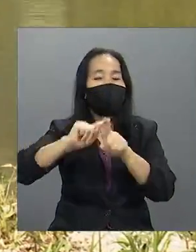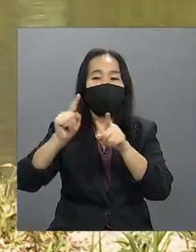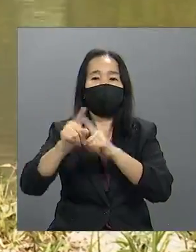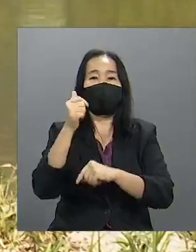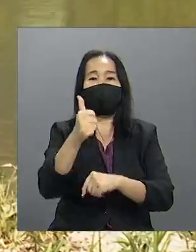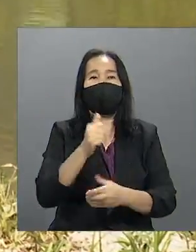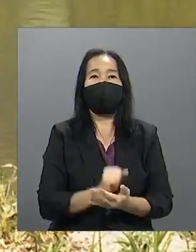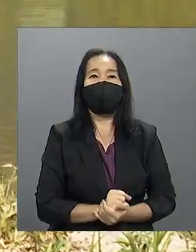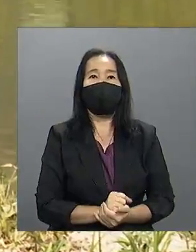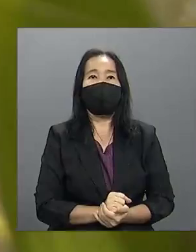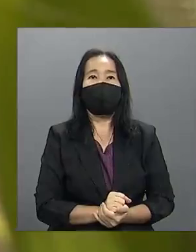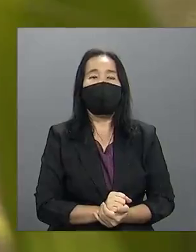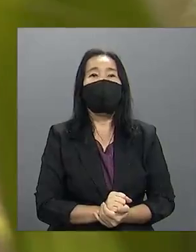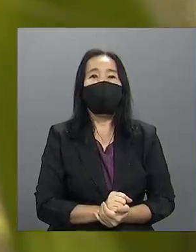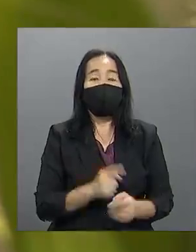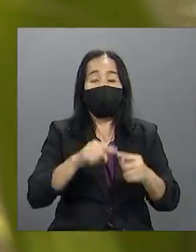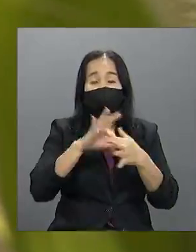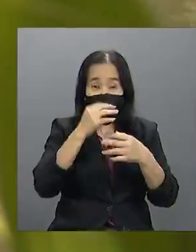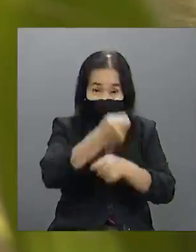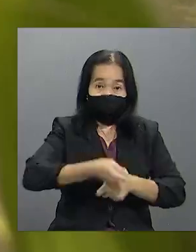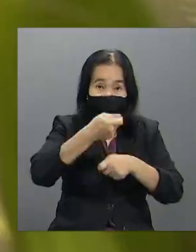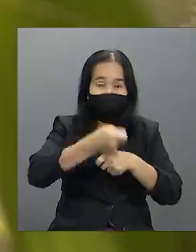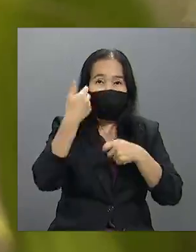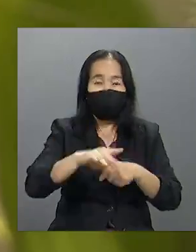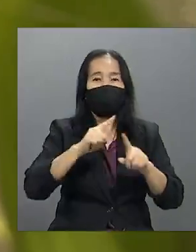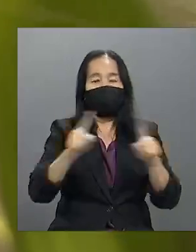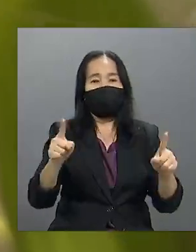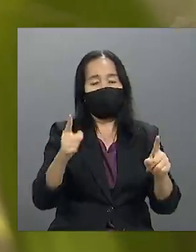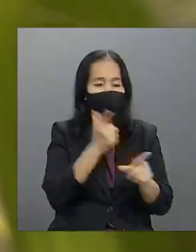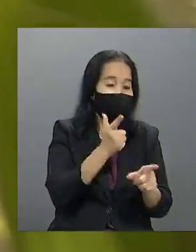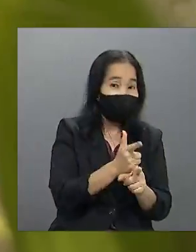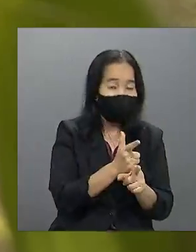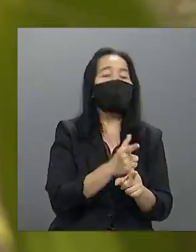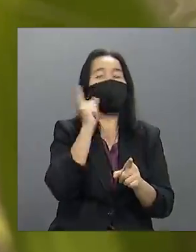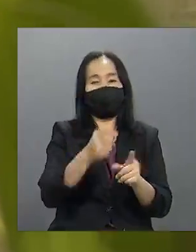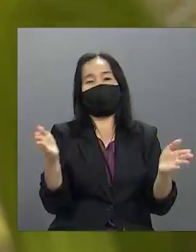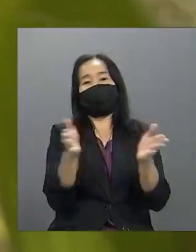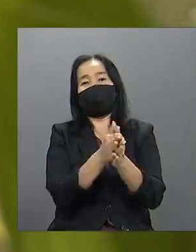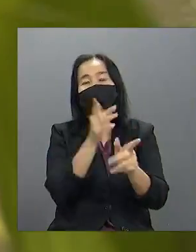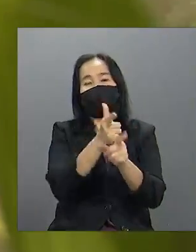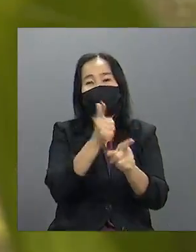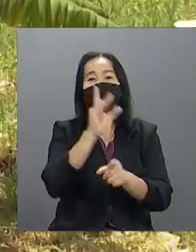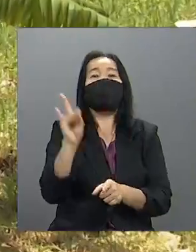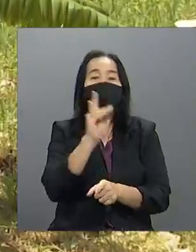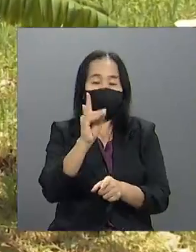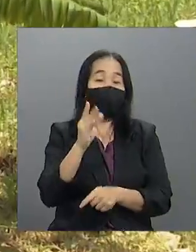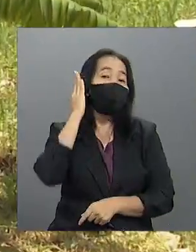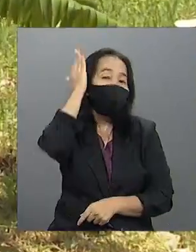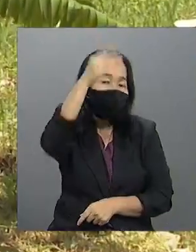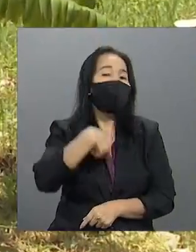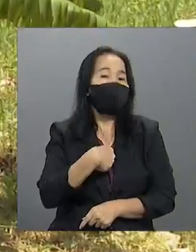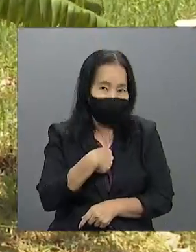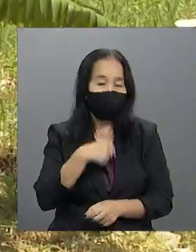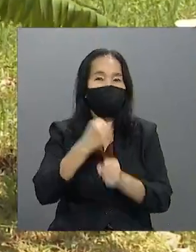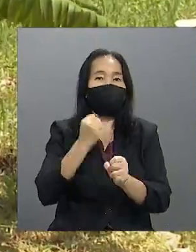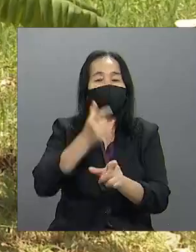ถ้าพูดถึงงานเกษตรกรรมแล้วจะขาดเรื่องปศุสัตว์ไปก็คงไม่ครบสูตรนะคะในอนาคตเราก็จะได้เห็นการเลี้ยงสัตว์ของ